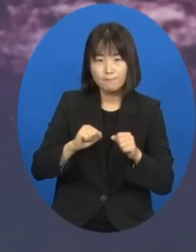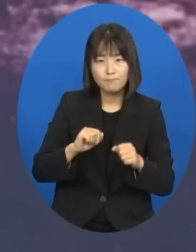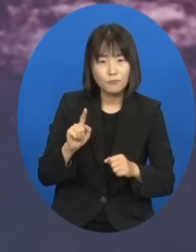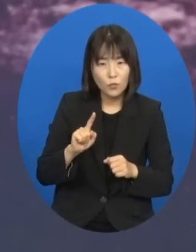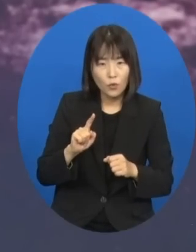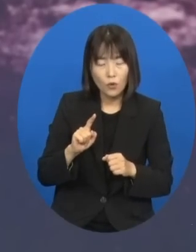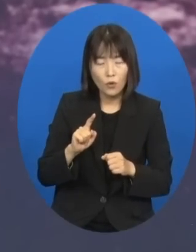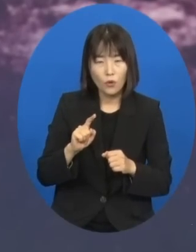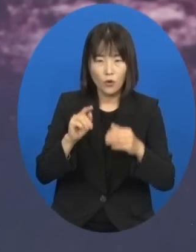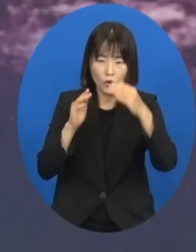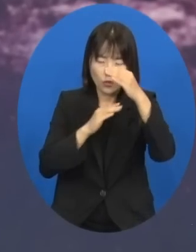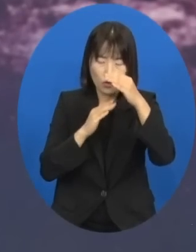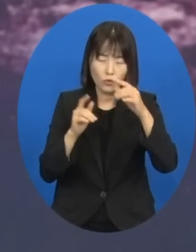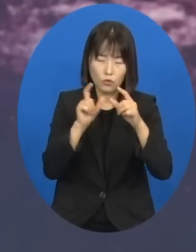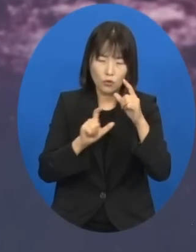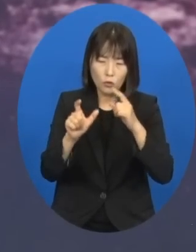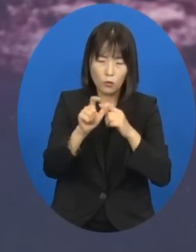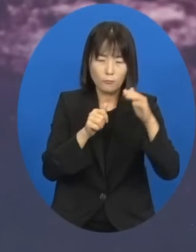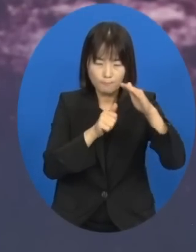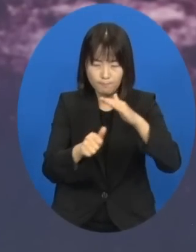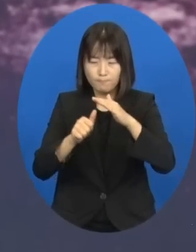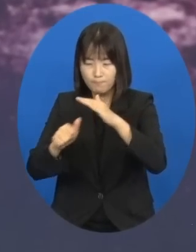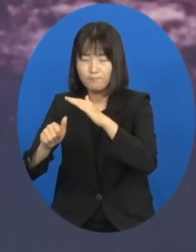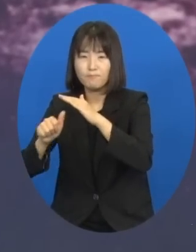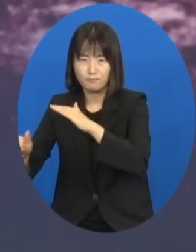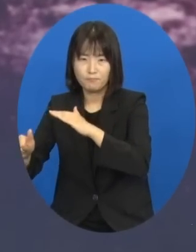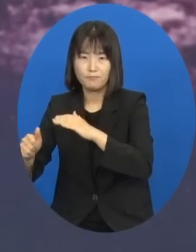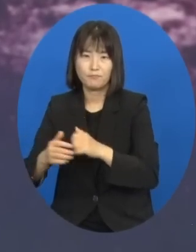성도님들을 더 찾아간 일이었습니다.